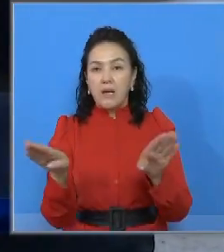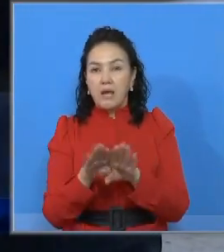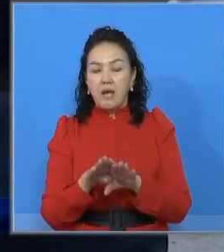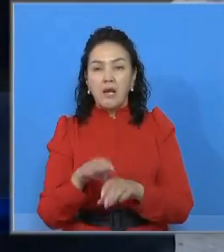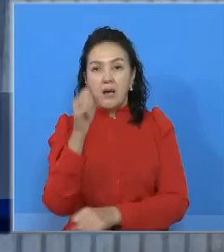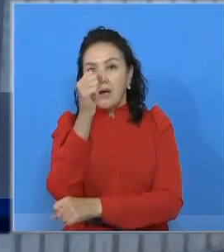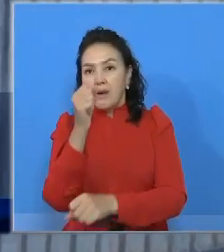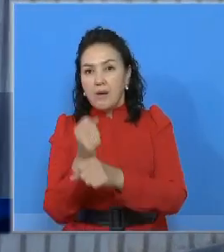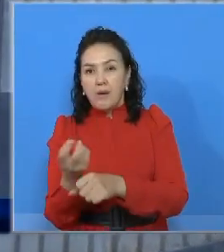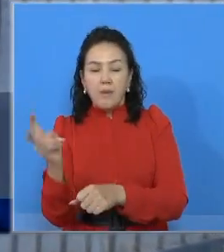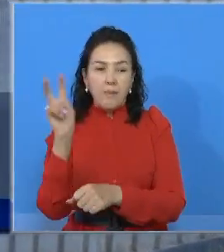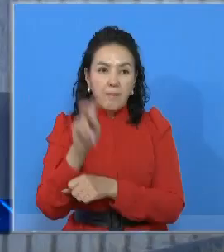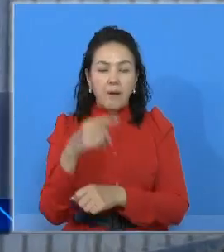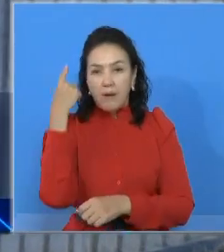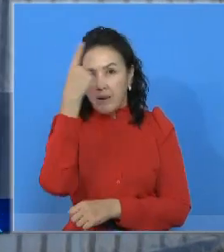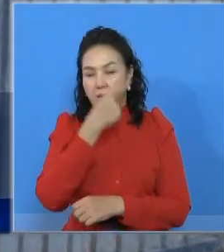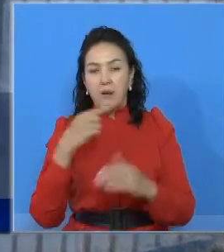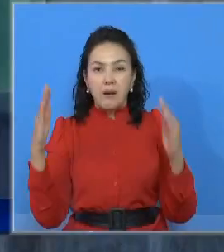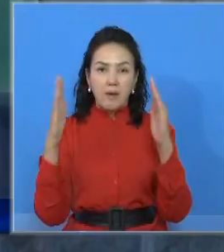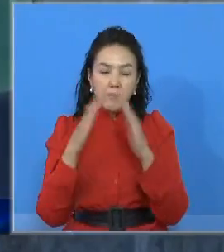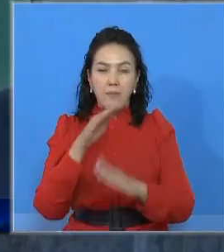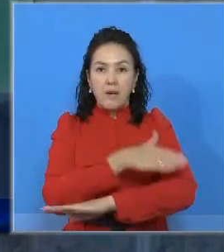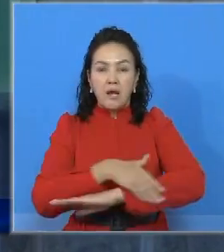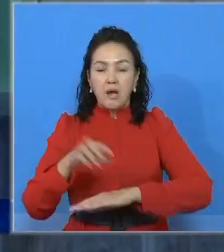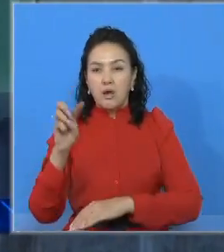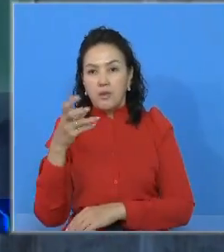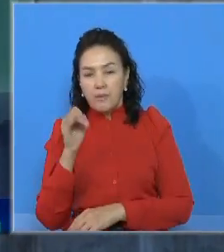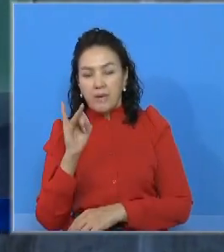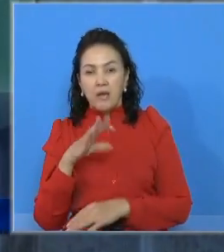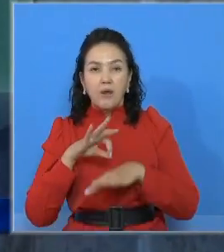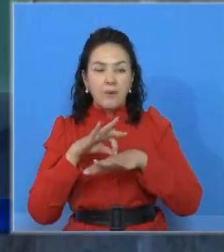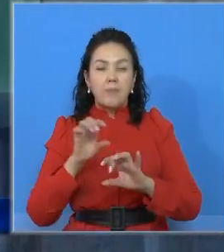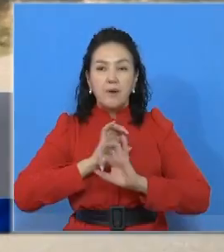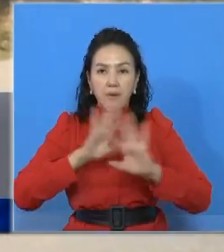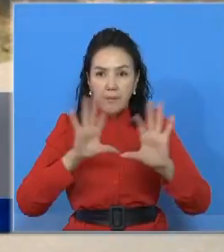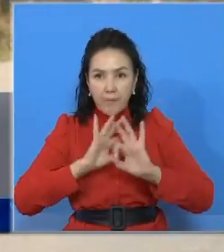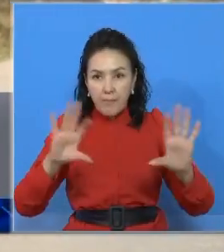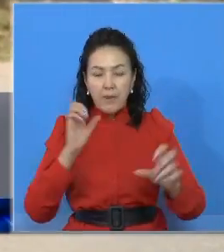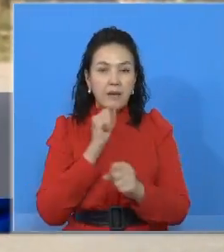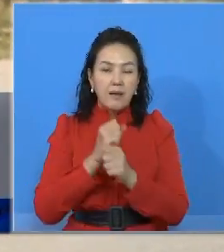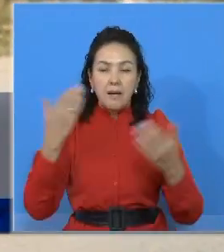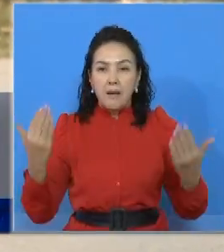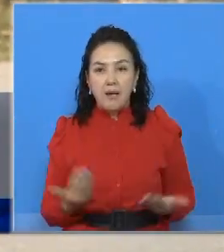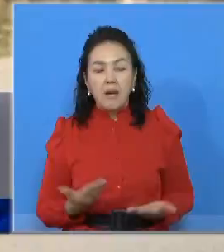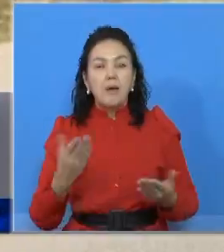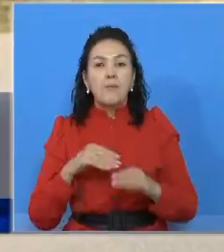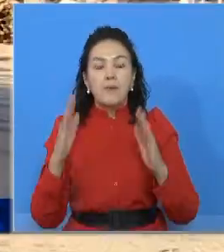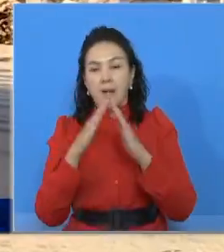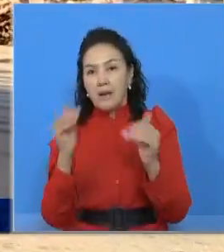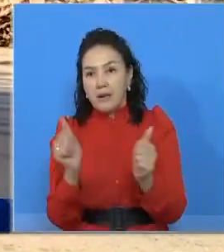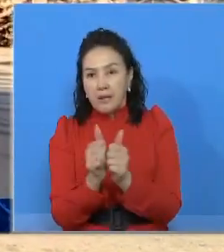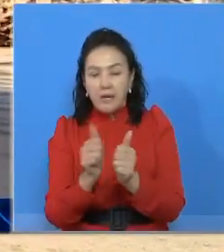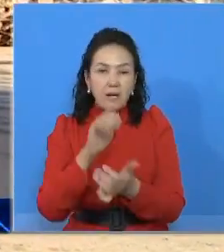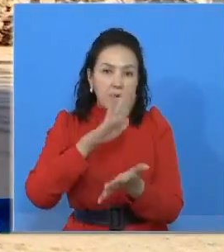уполномоченные работники обошли территорию частного сектора по улице Алтын-Емель и провели разъяснительную работу. Жителям, чья придомовая территория